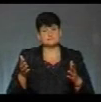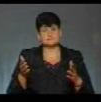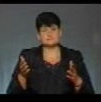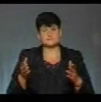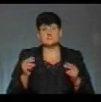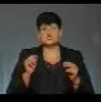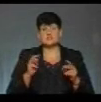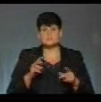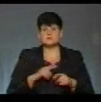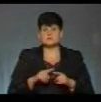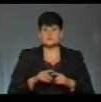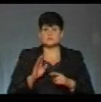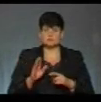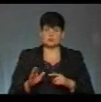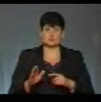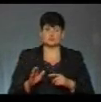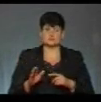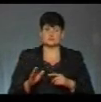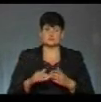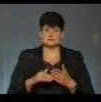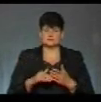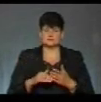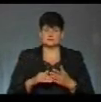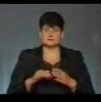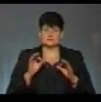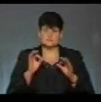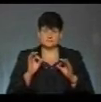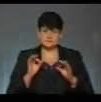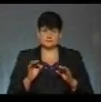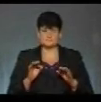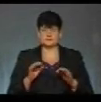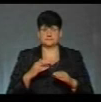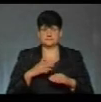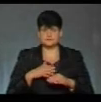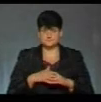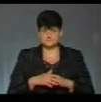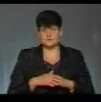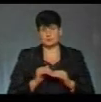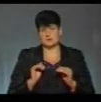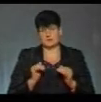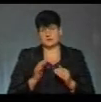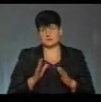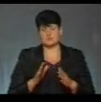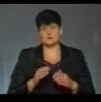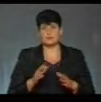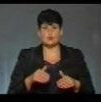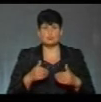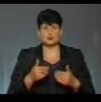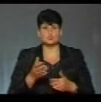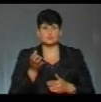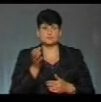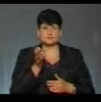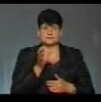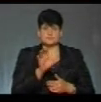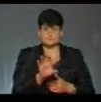Чим скоріше буде відповідна реакція, адекватна і правильна, тим і менше буде таких проявів негативних. Зараз пропоную послухати